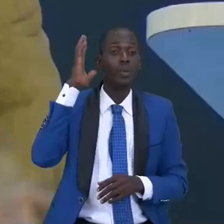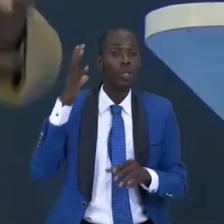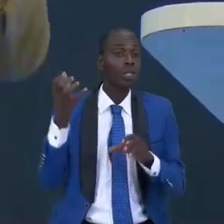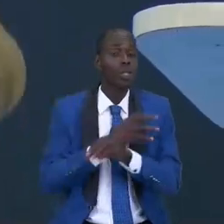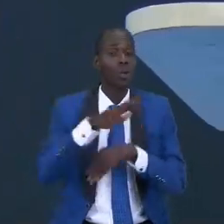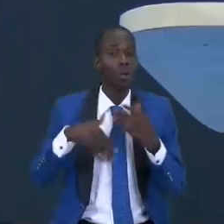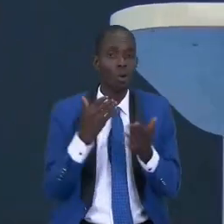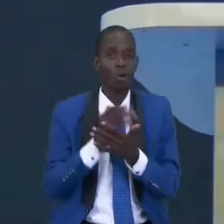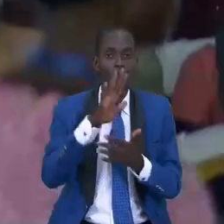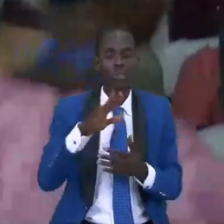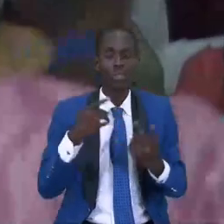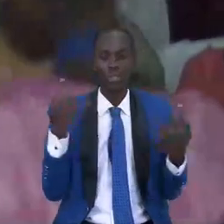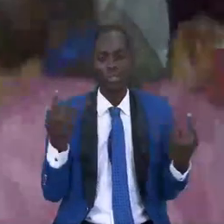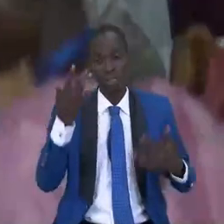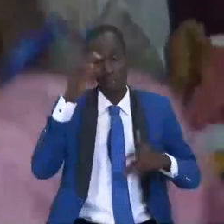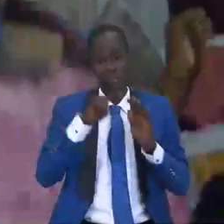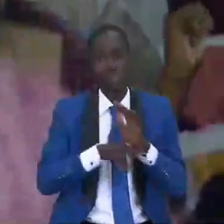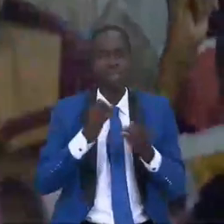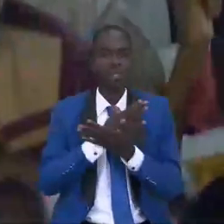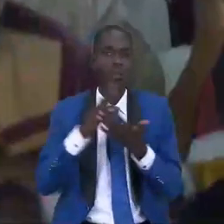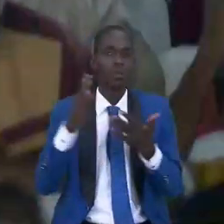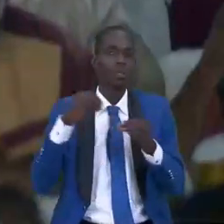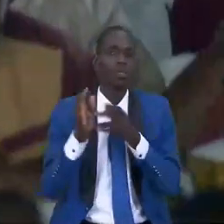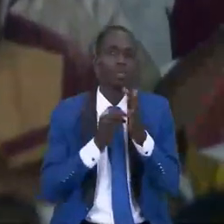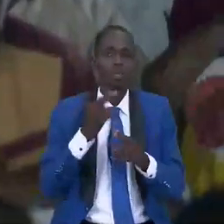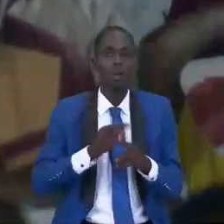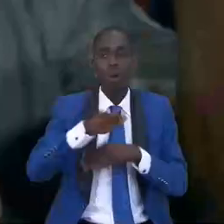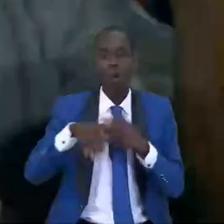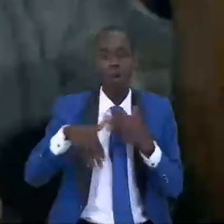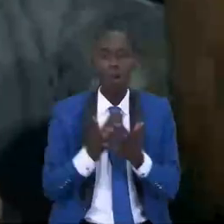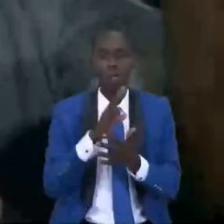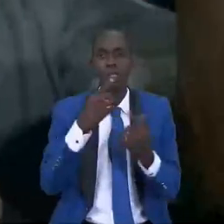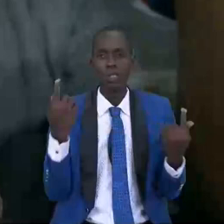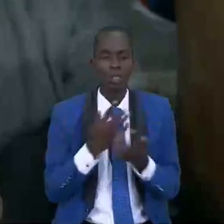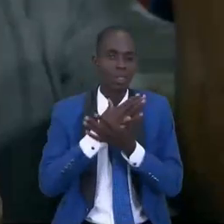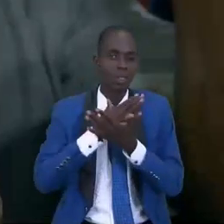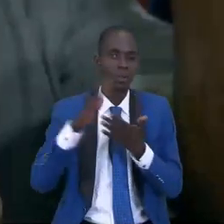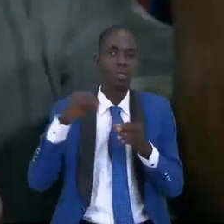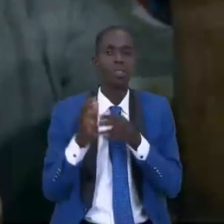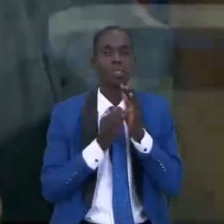Il va ôter toutes tes maladies. Il va ôter tous tes péchés.